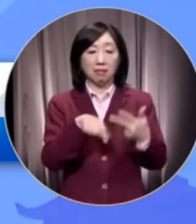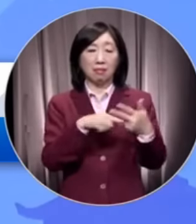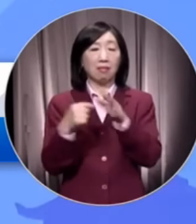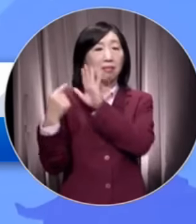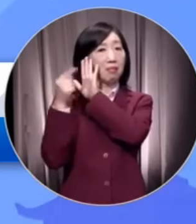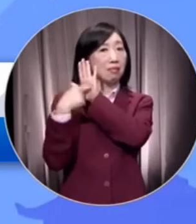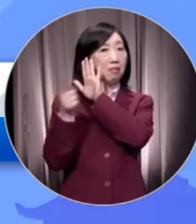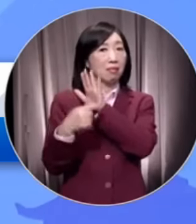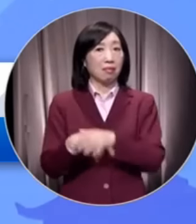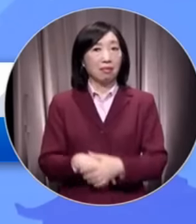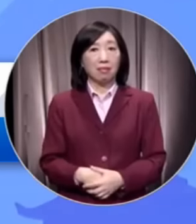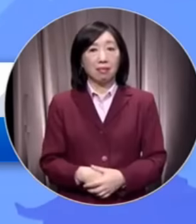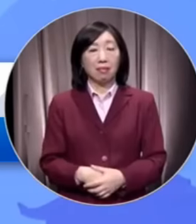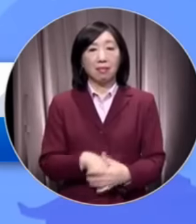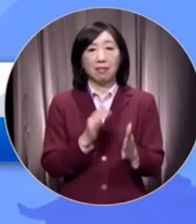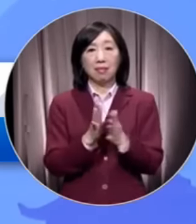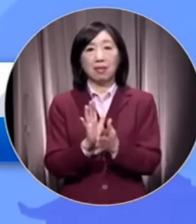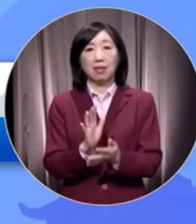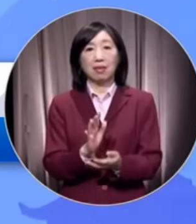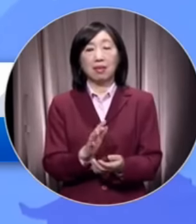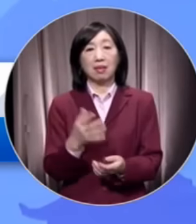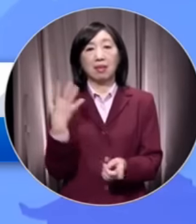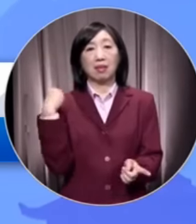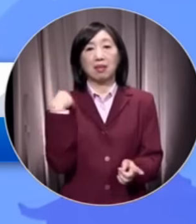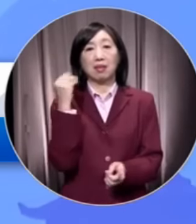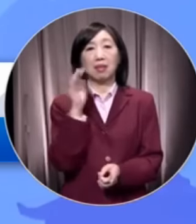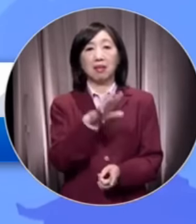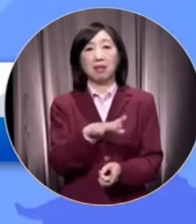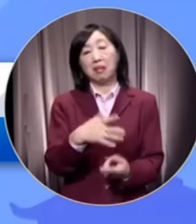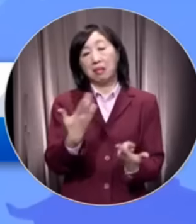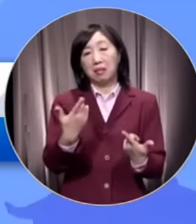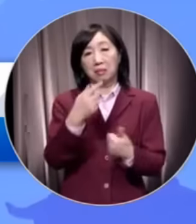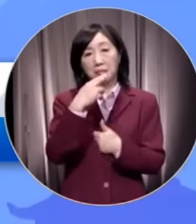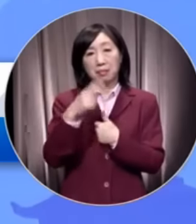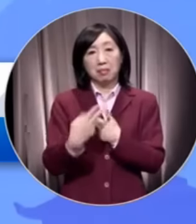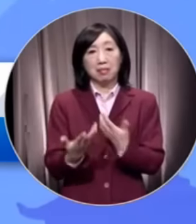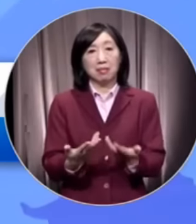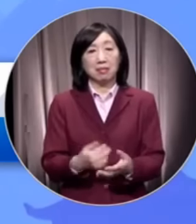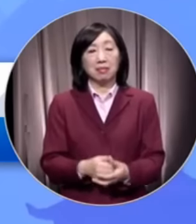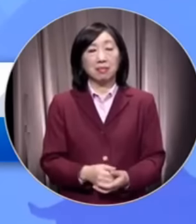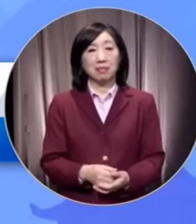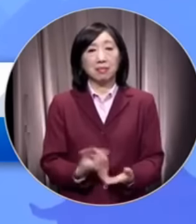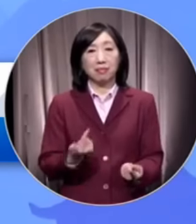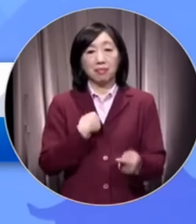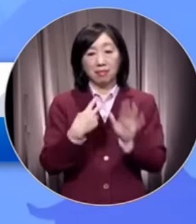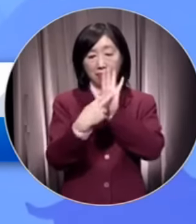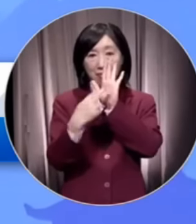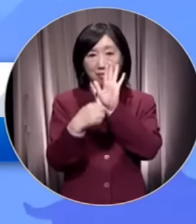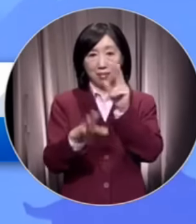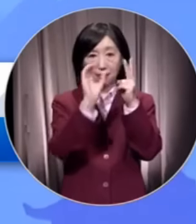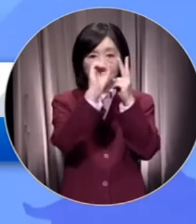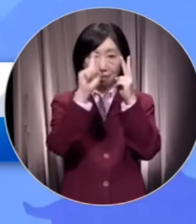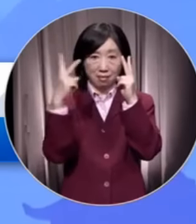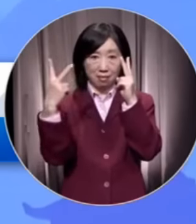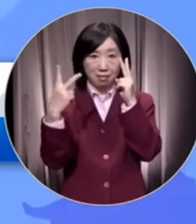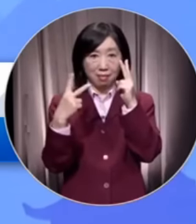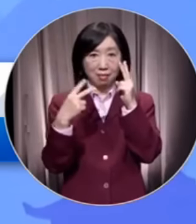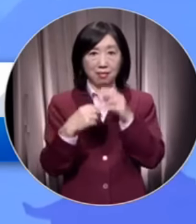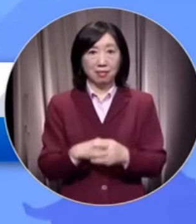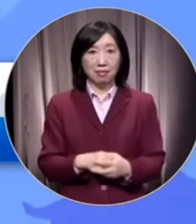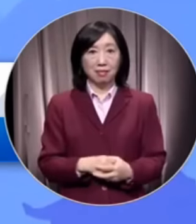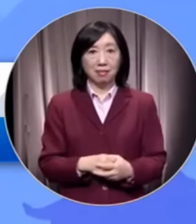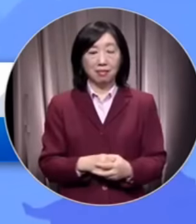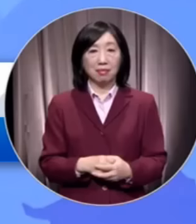听，而且继续用他的方式来贴标签。首先我要说明的，就是在2012年这